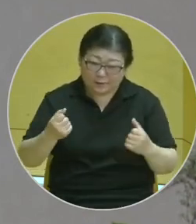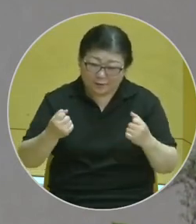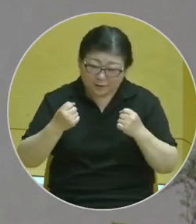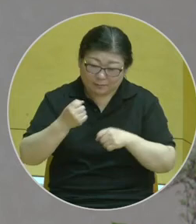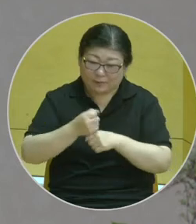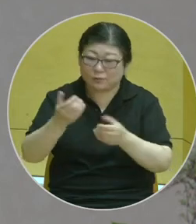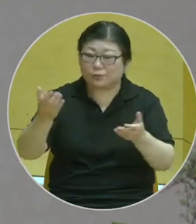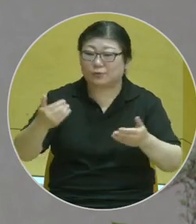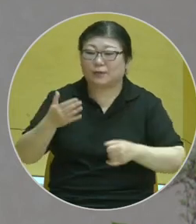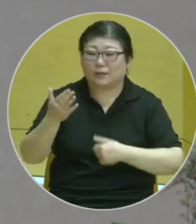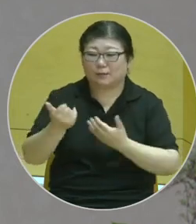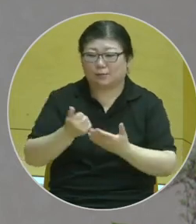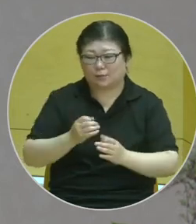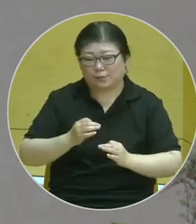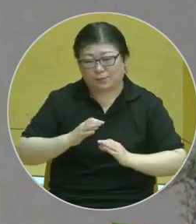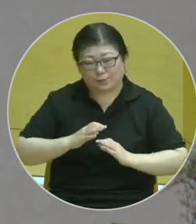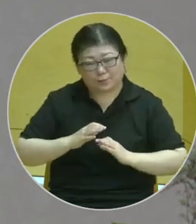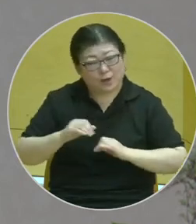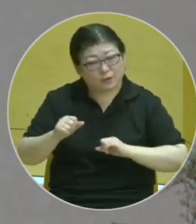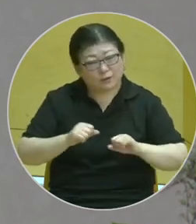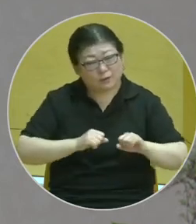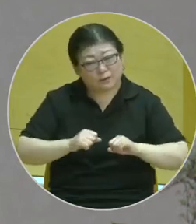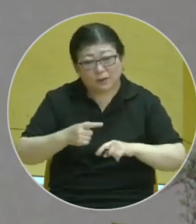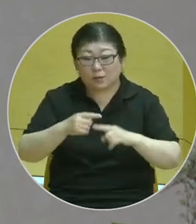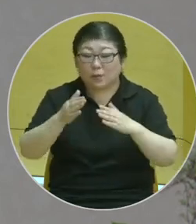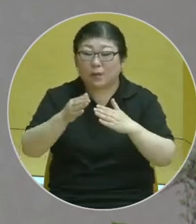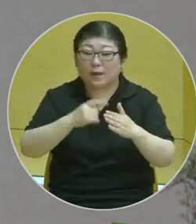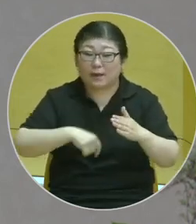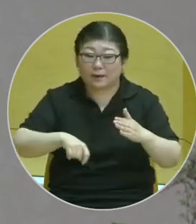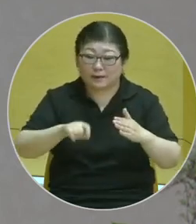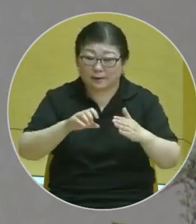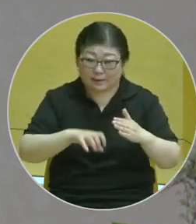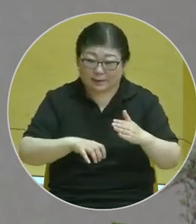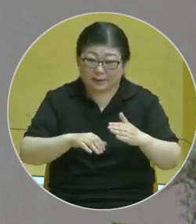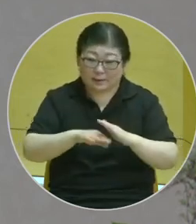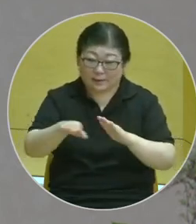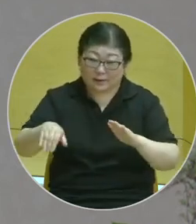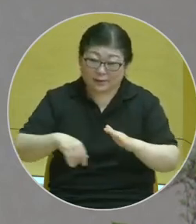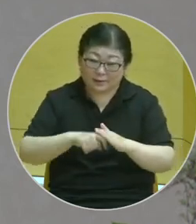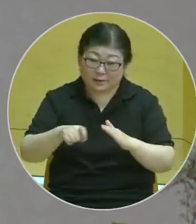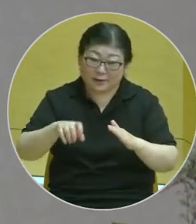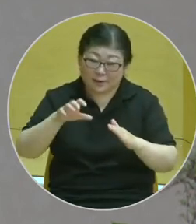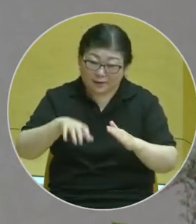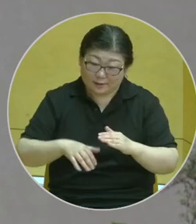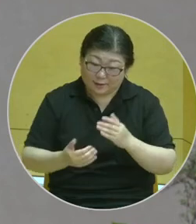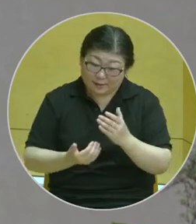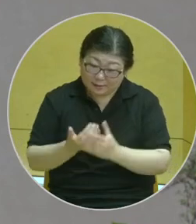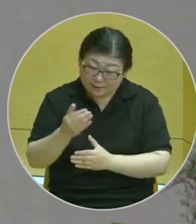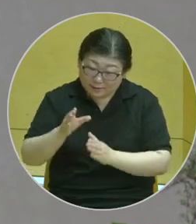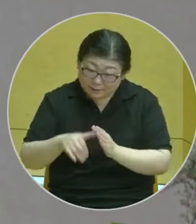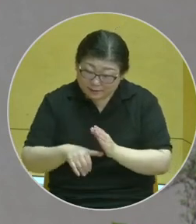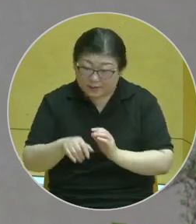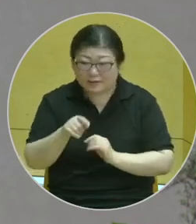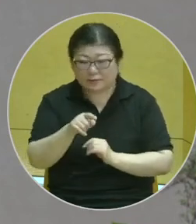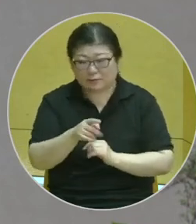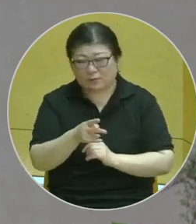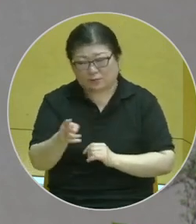하나님의 놀라운 역사들이 이 교회 안이 가정 안 일어날 때 그것이 축복이 아니겠습니까